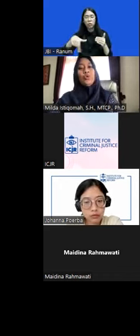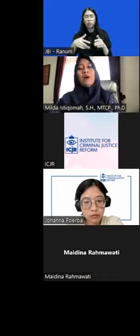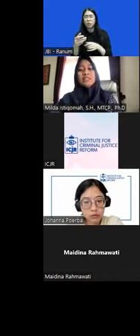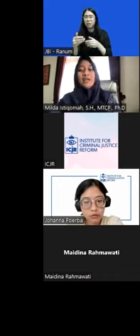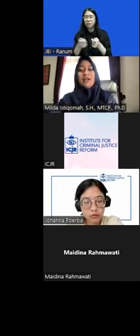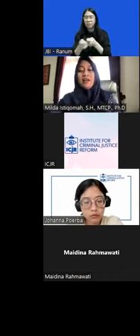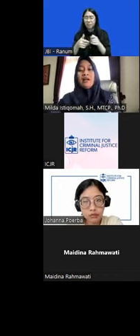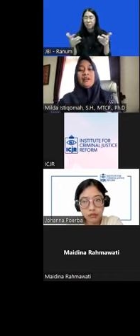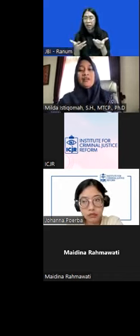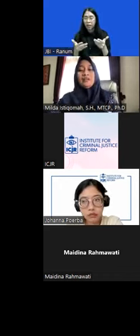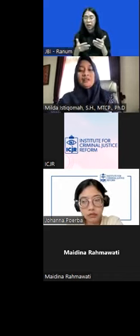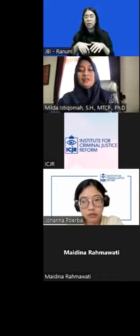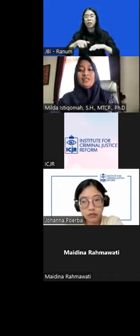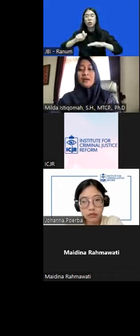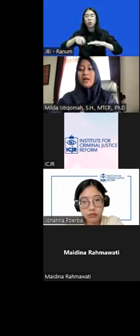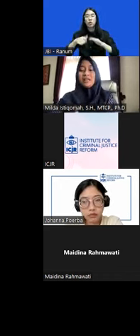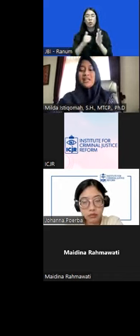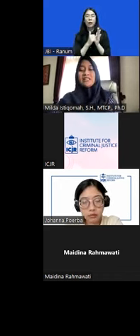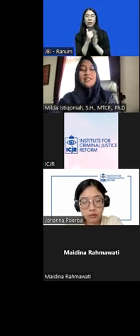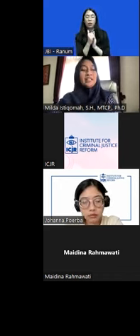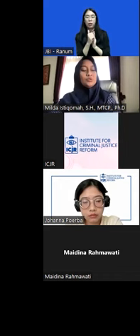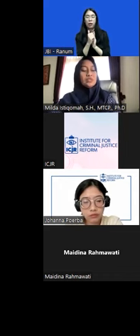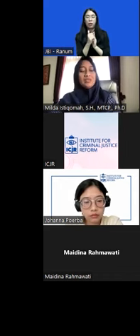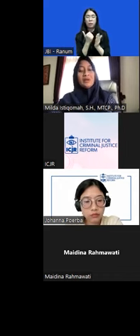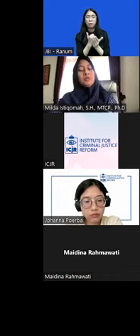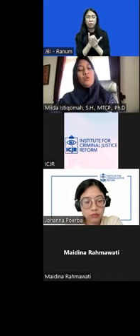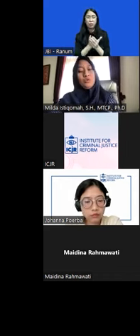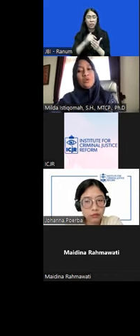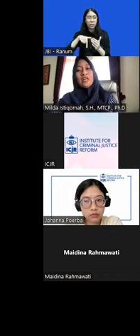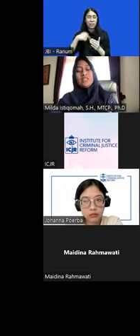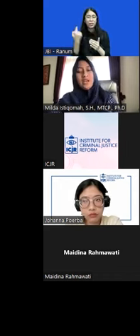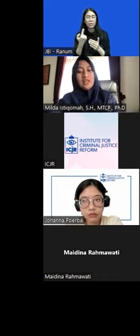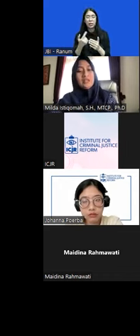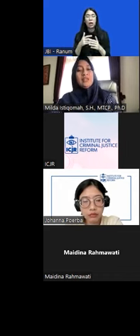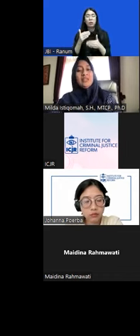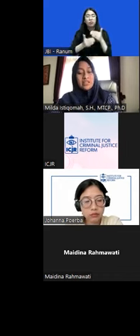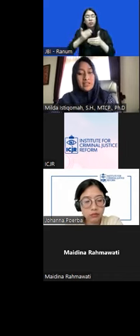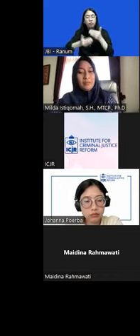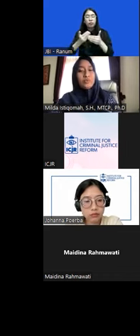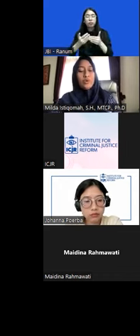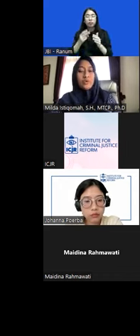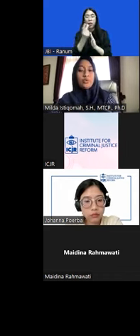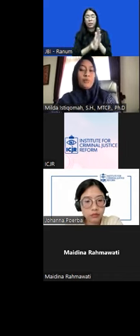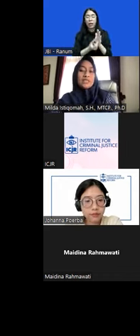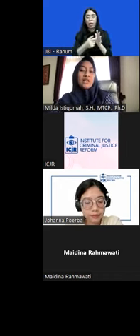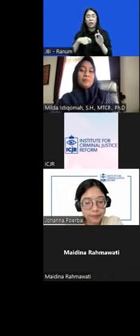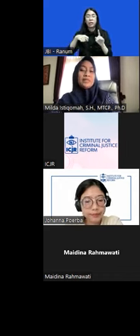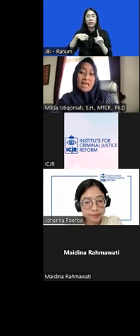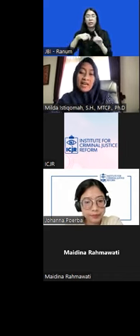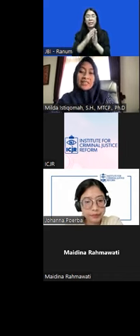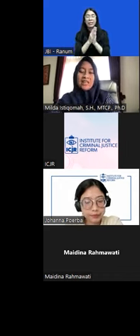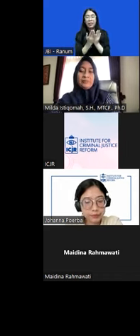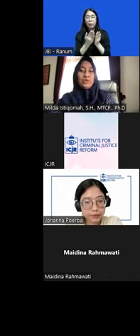di hukum acara yang mana saat ini kita juga sedang menggodok rancangan kitab undang-undang hukum acara